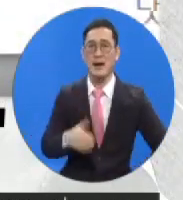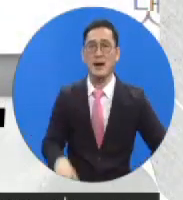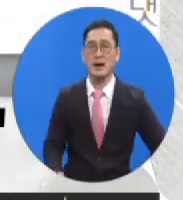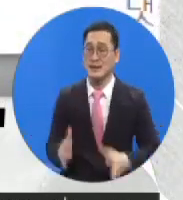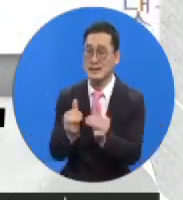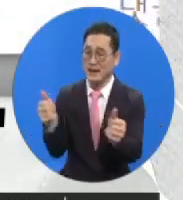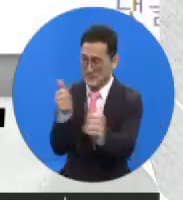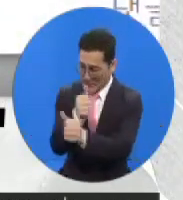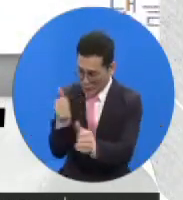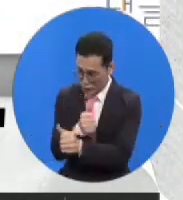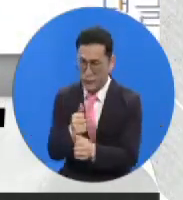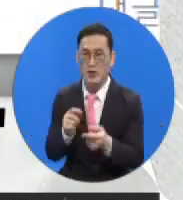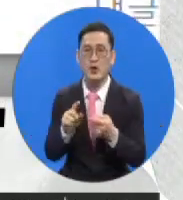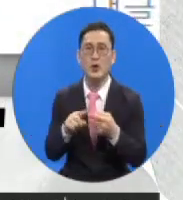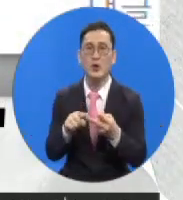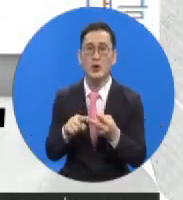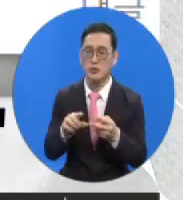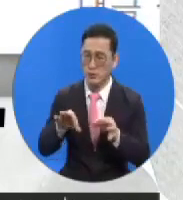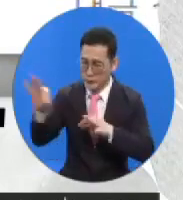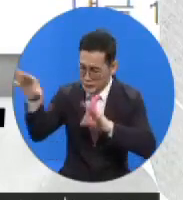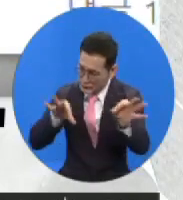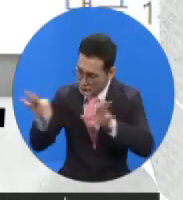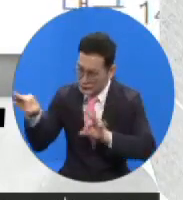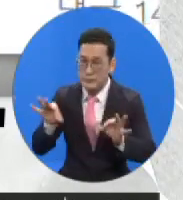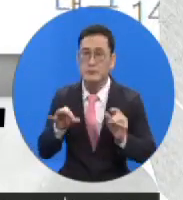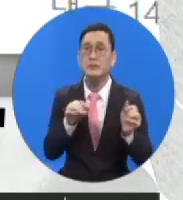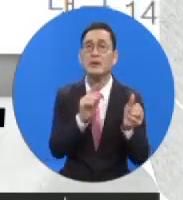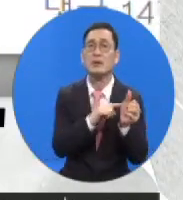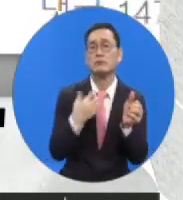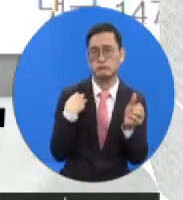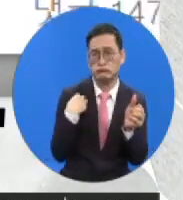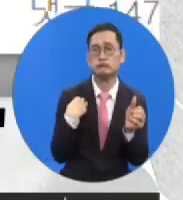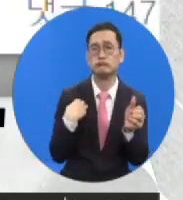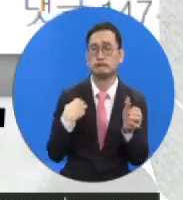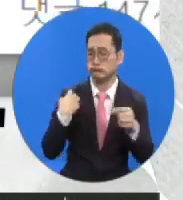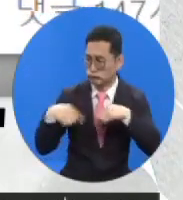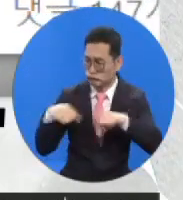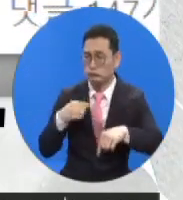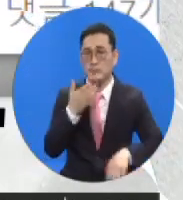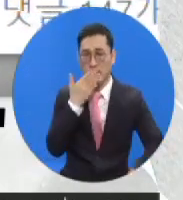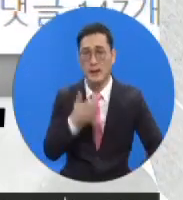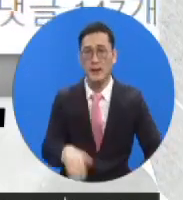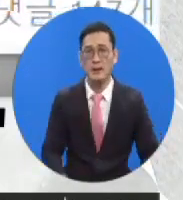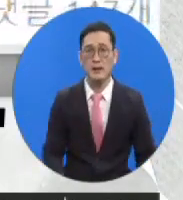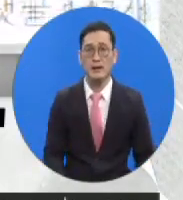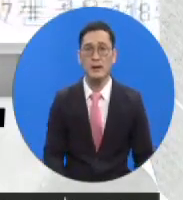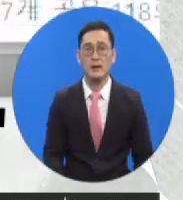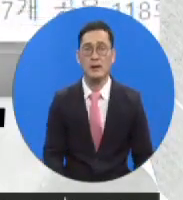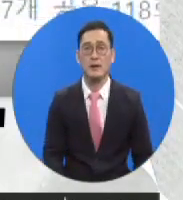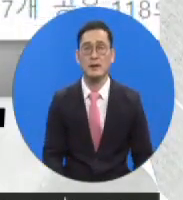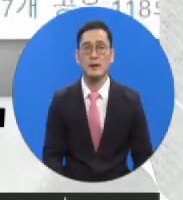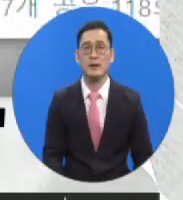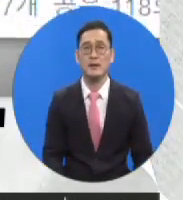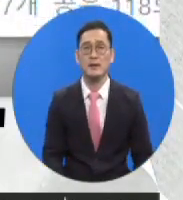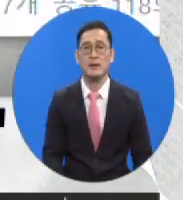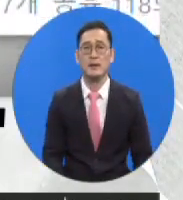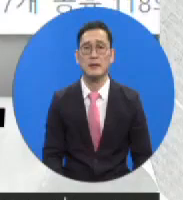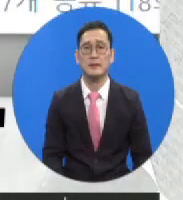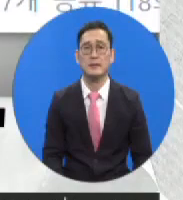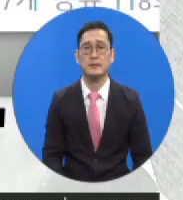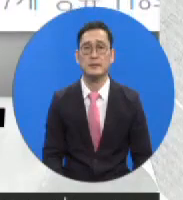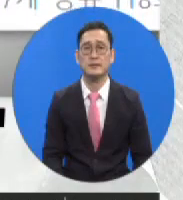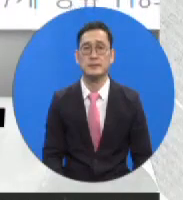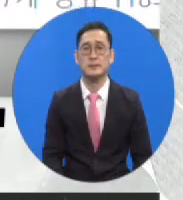인사랄지 아니면 보직이랄지 뭐 이런 거와 관련된 거라고 볼 수 있습니다. 개개인 사건이 아니고 단지